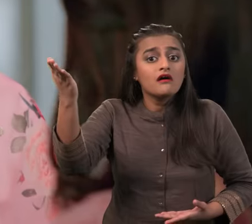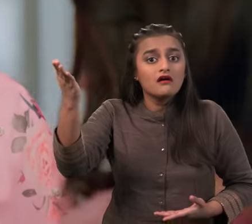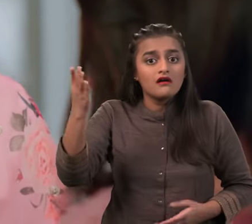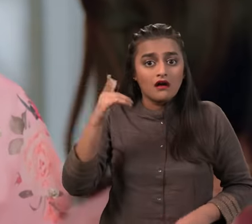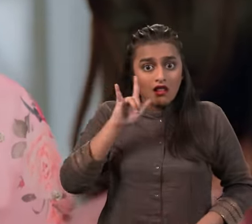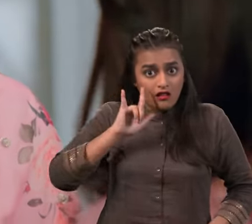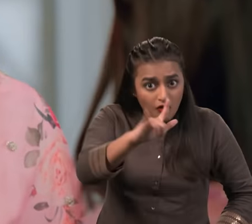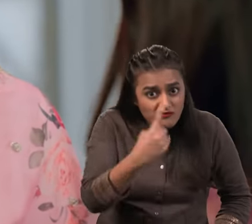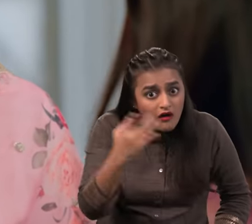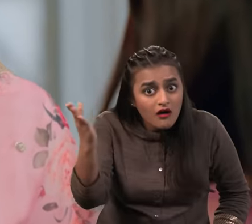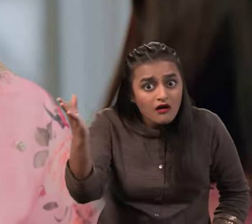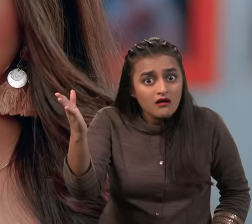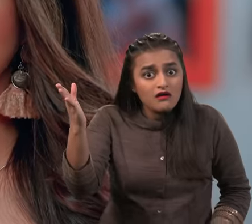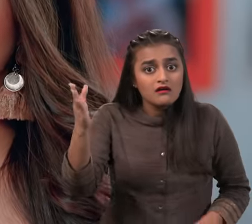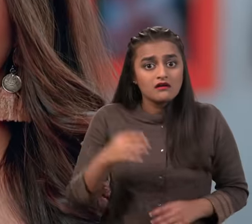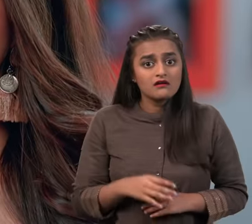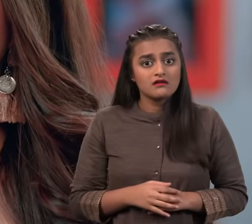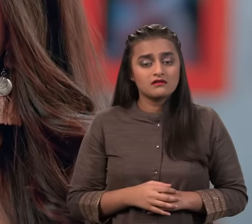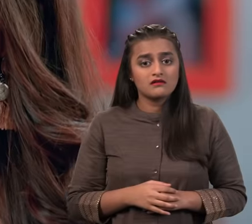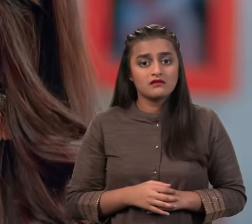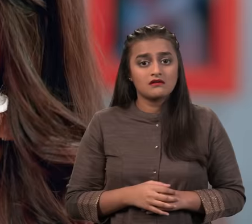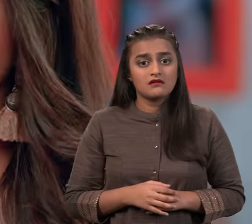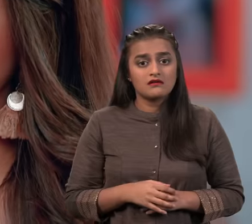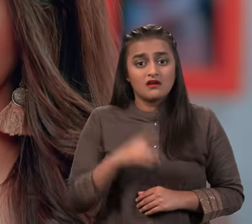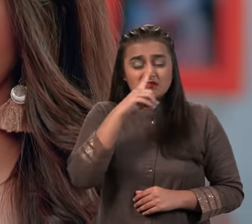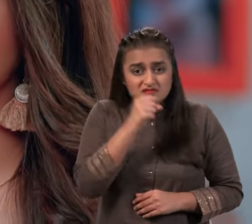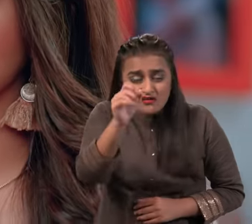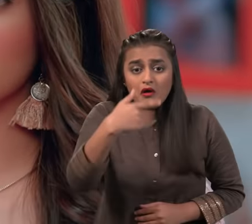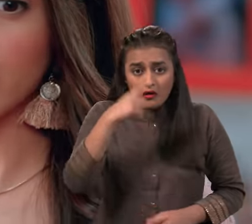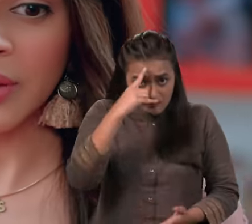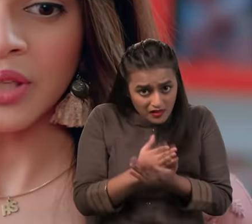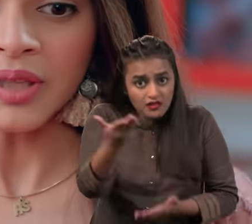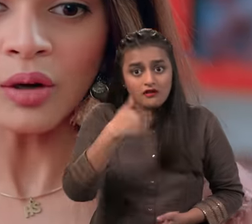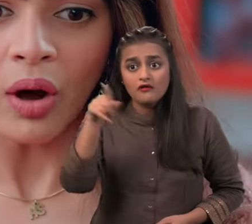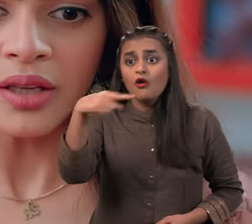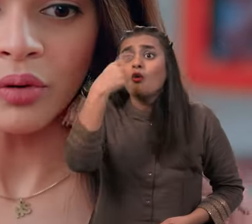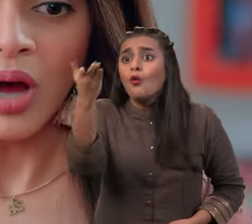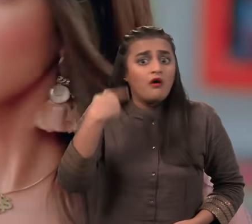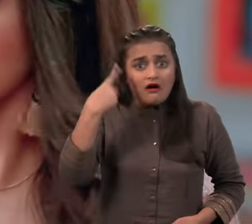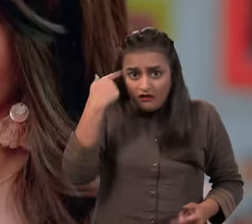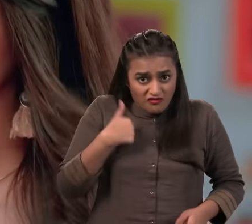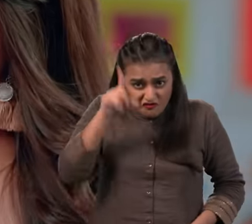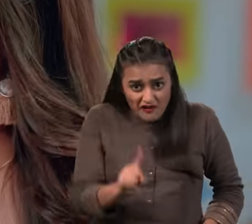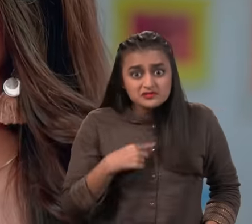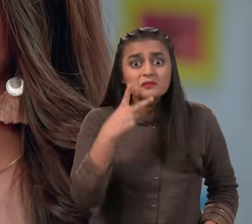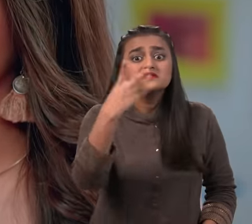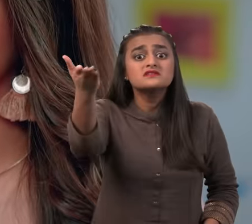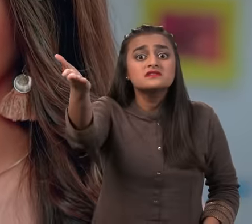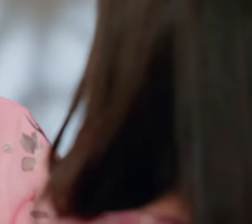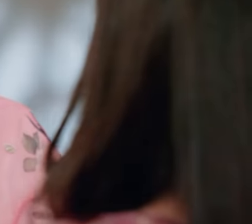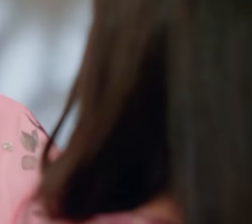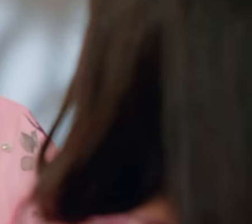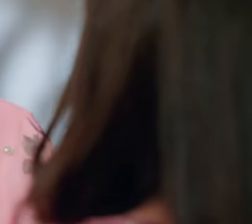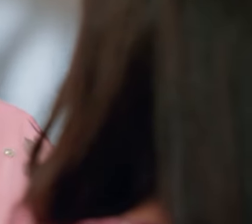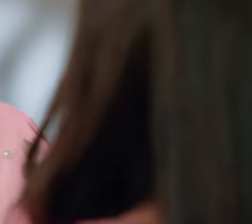लगा। आई लव यू कहा उसने तुझे? शन्नु दादी बिलीव मी, मुझे तो ये भी नहीं पता कौन है वो। आज पहली बार कॉलेज में मिली मैं